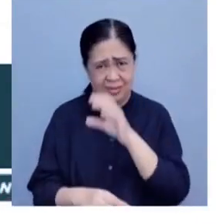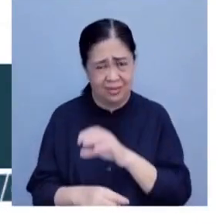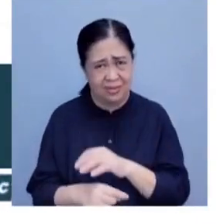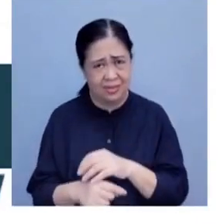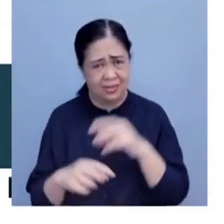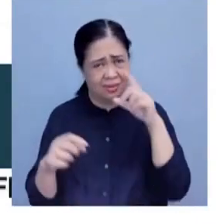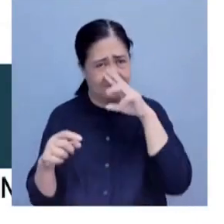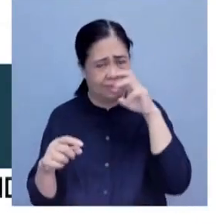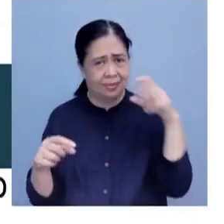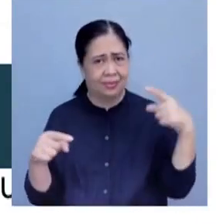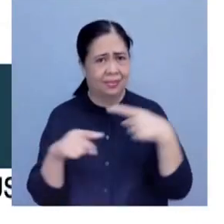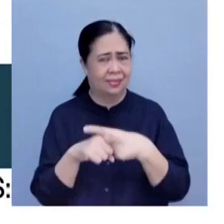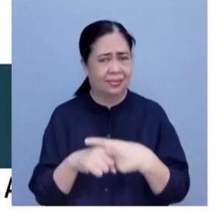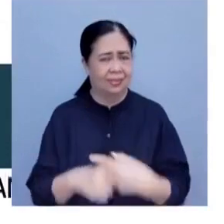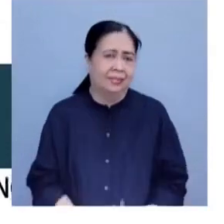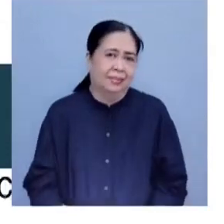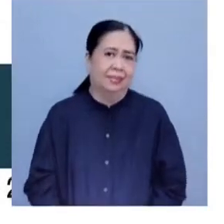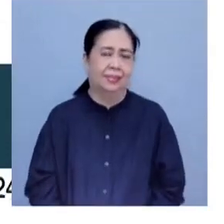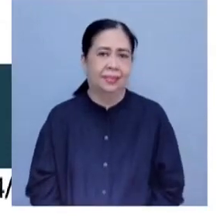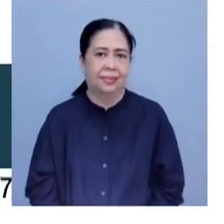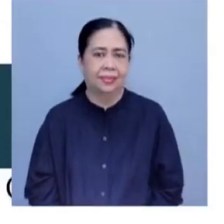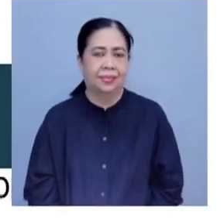yung sa amin.